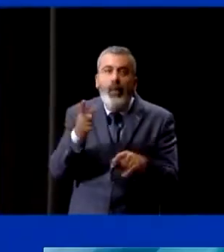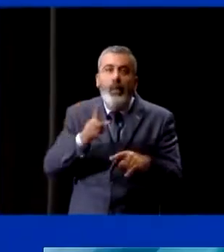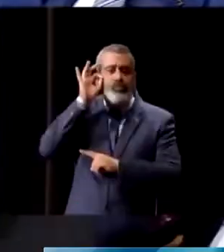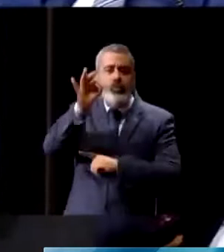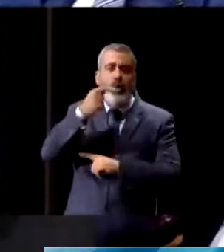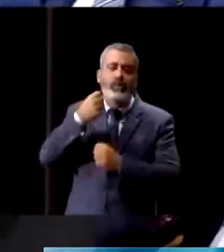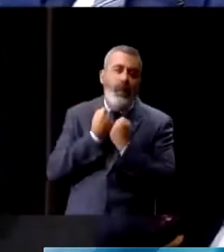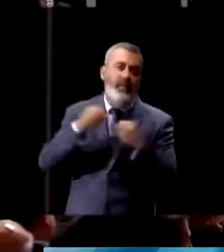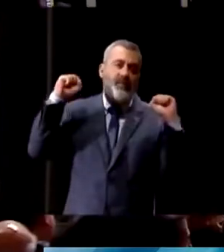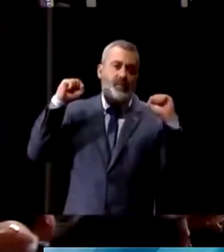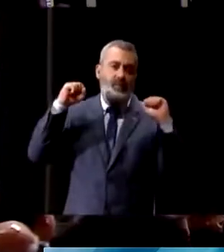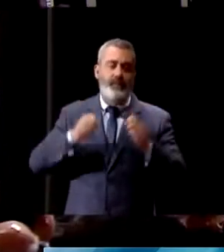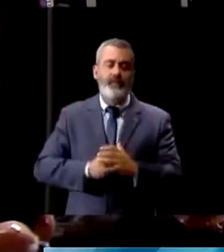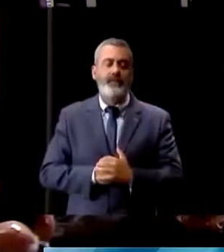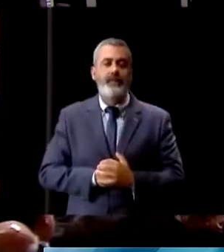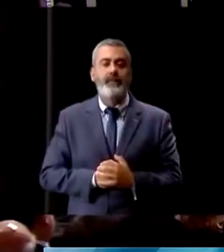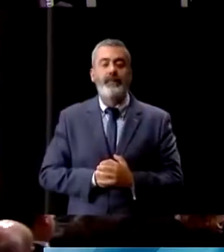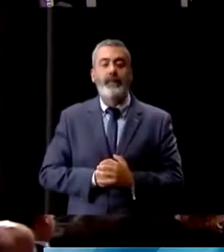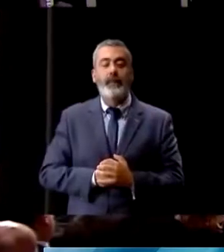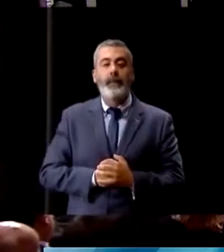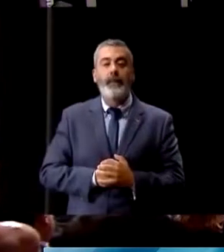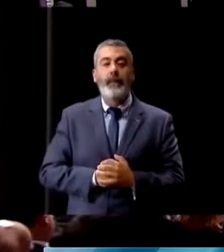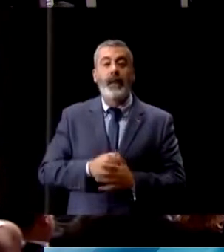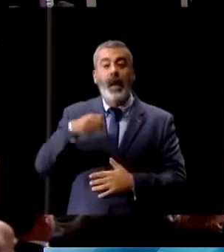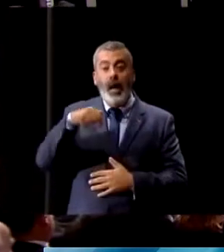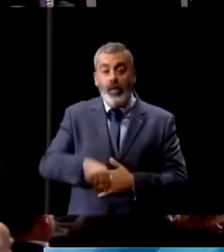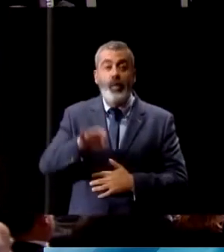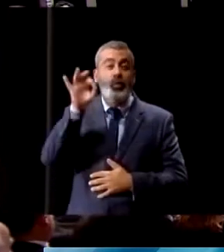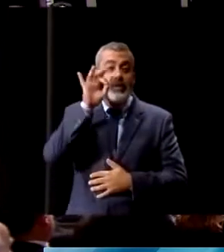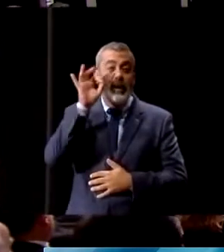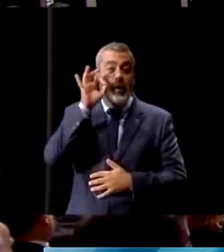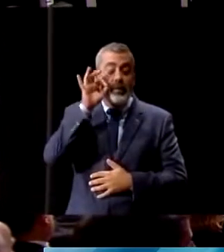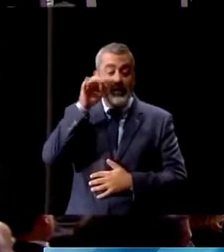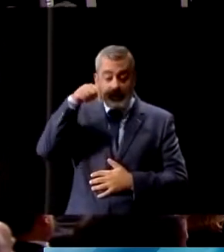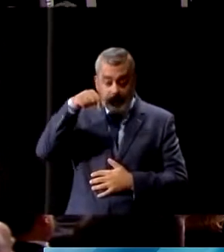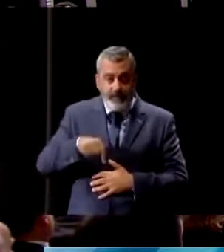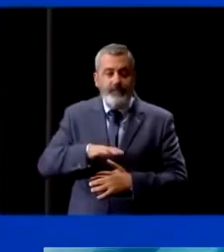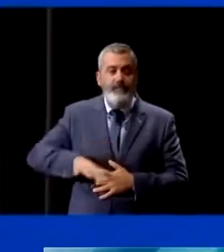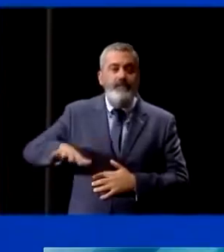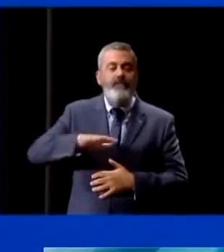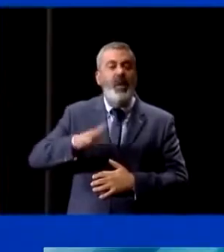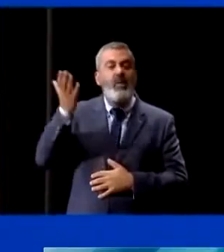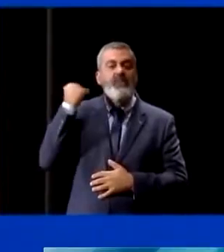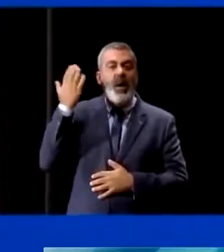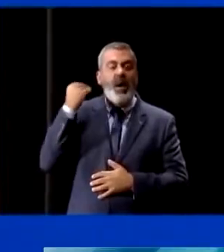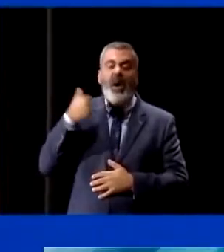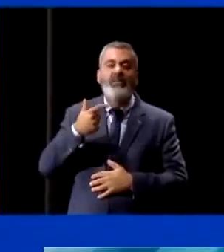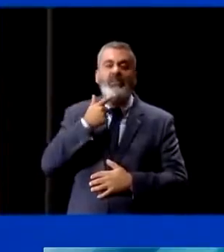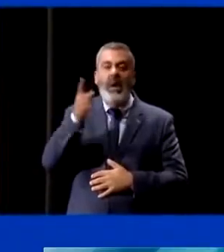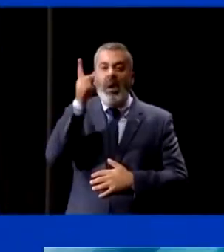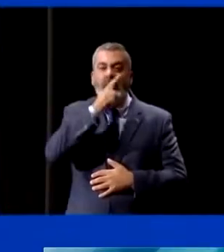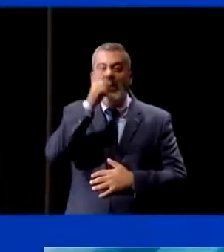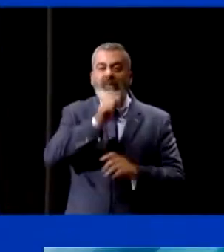Γιουλέκας. Ζήσαμε λοιπόν εδώ, σε αυτή την πόλη, στη Θεσσαλονίκη, την εποχή των μουσαμάδων, όταν